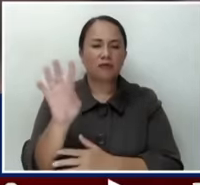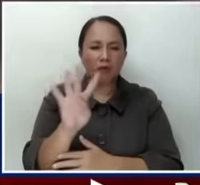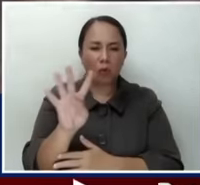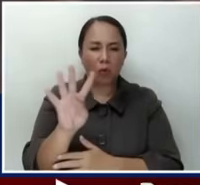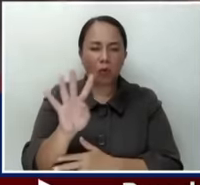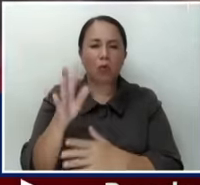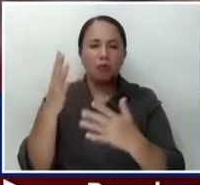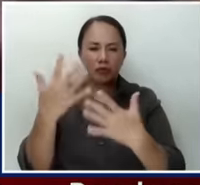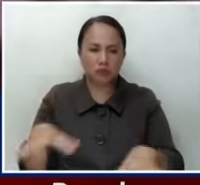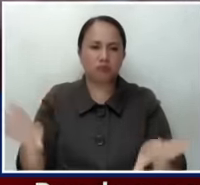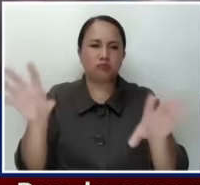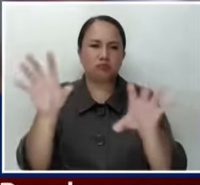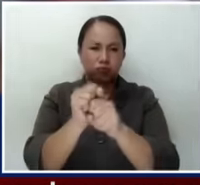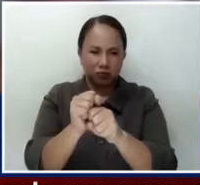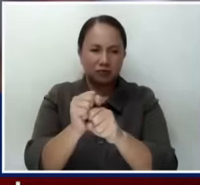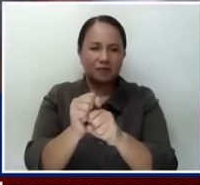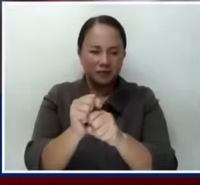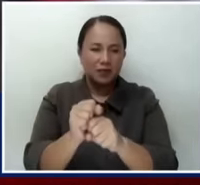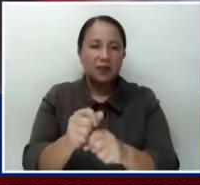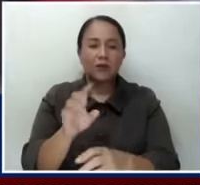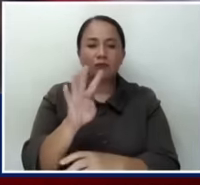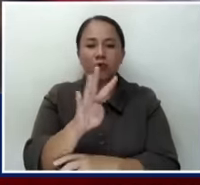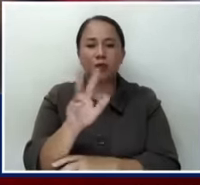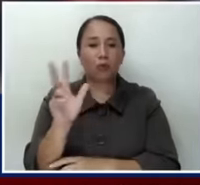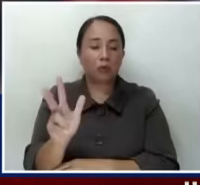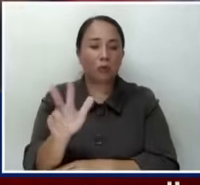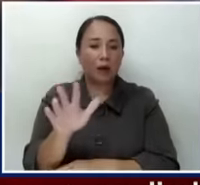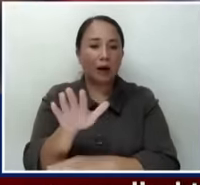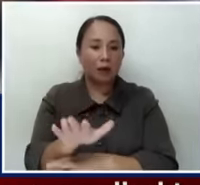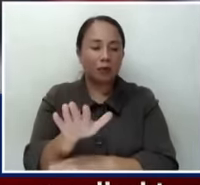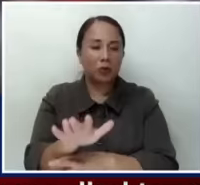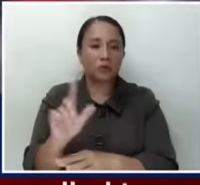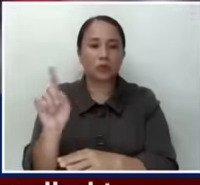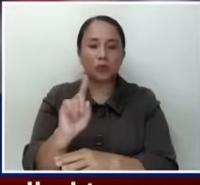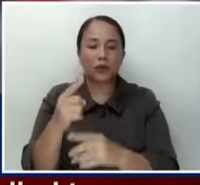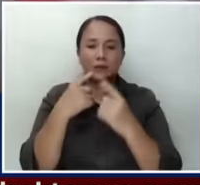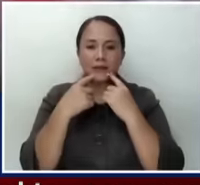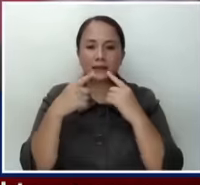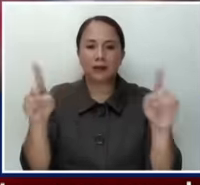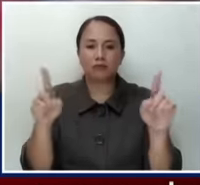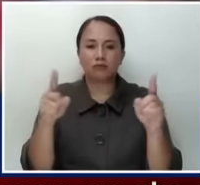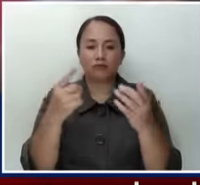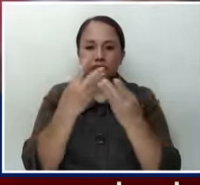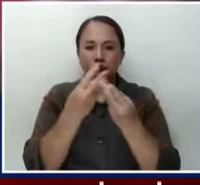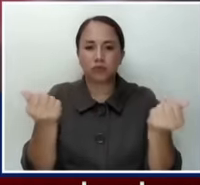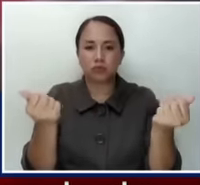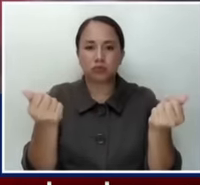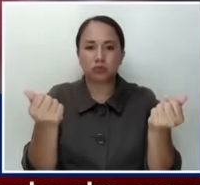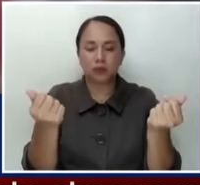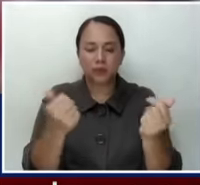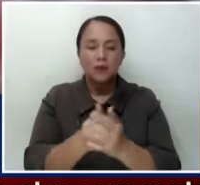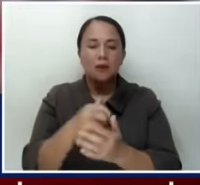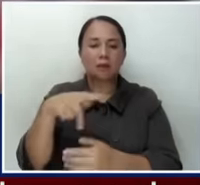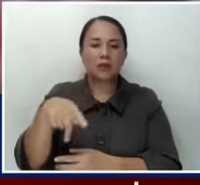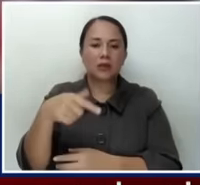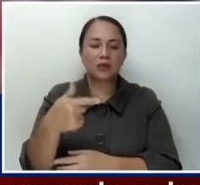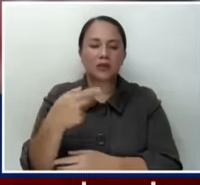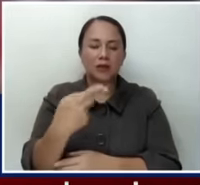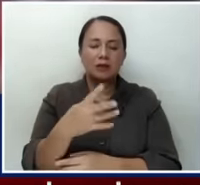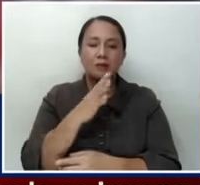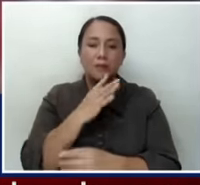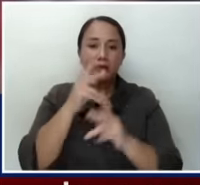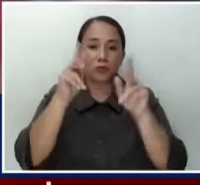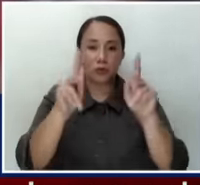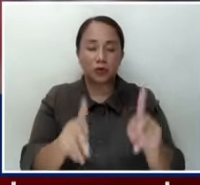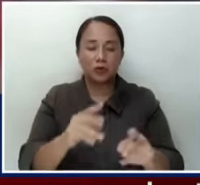fire under control na, at 4:30 ng hapon naman ay idineklarang fire out. Ayon kay PGH spokesperson Dr. Jonas